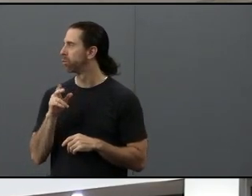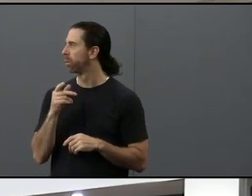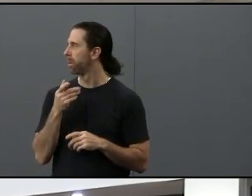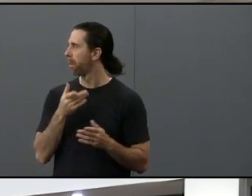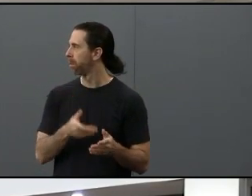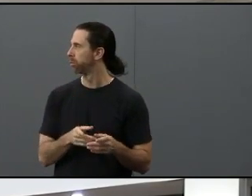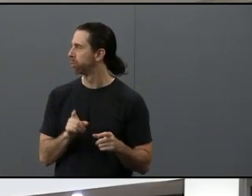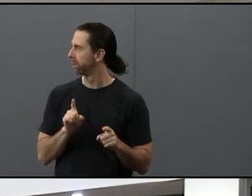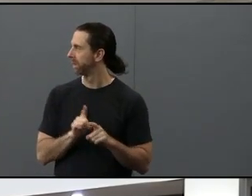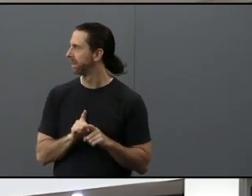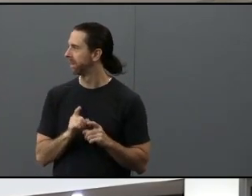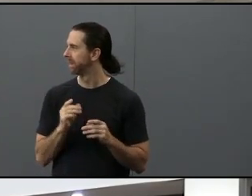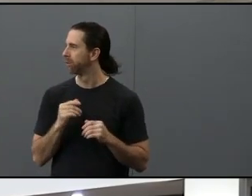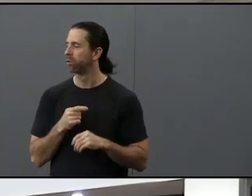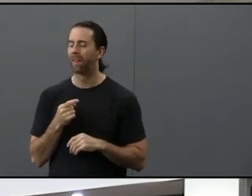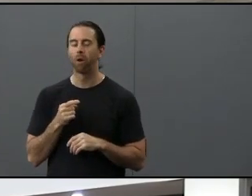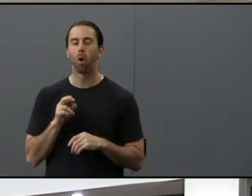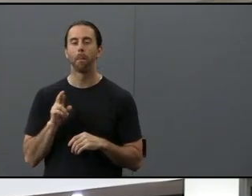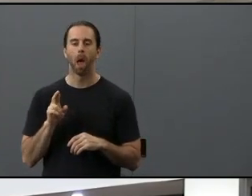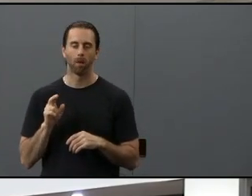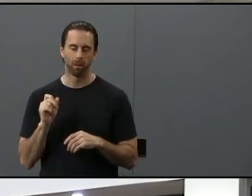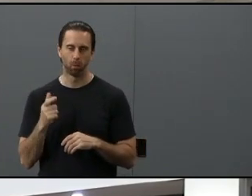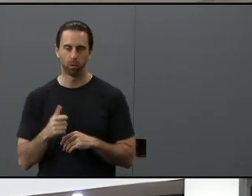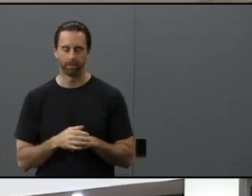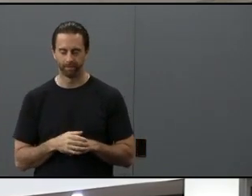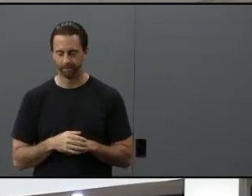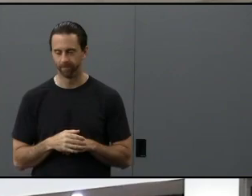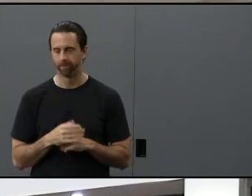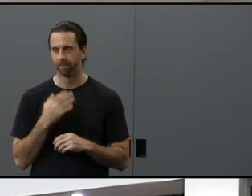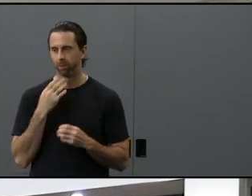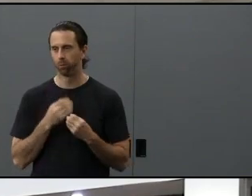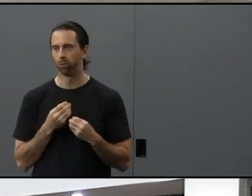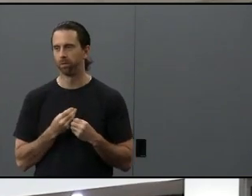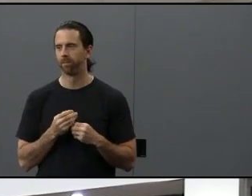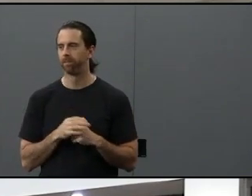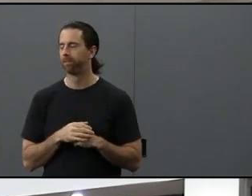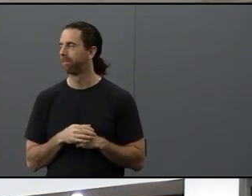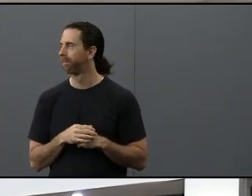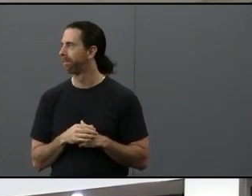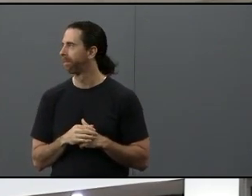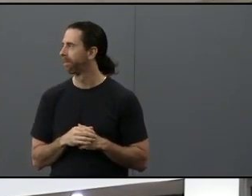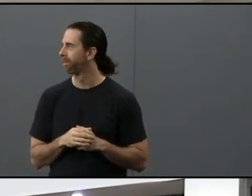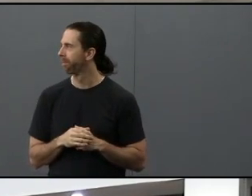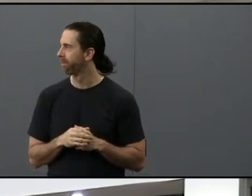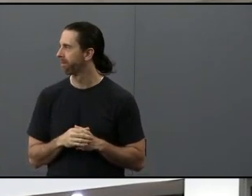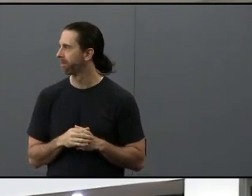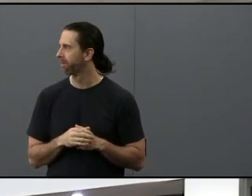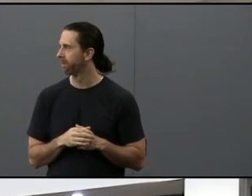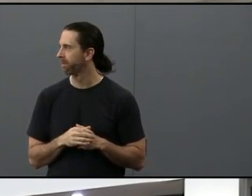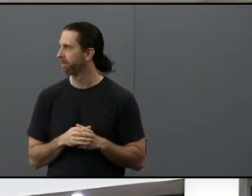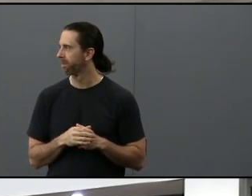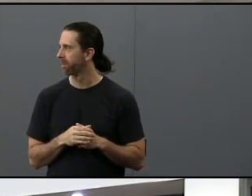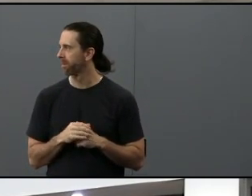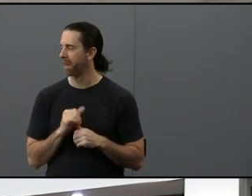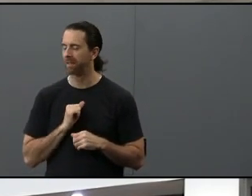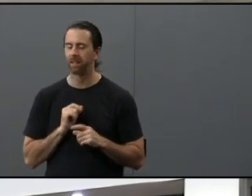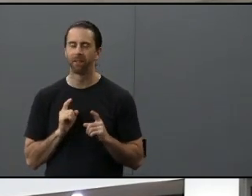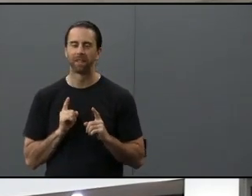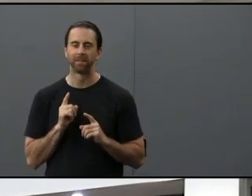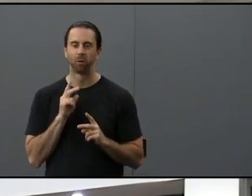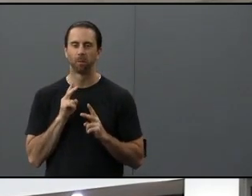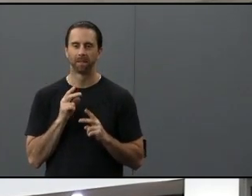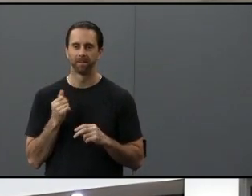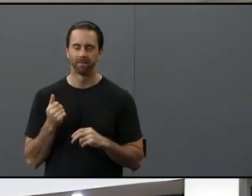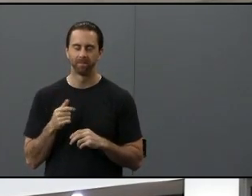merci j'ai une foire robiar j'appuie merci beaucoup c'est juillet c'est la séance on devit être à l'extérieur j'essaie d'être festif